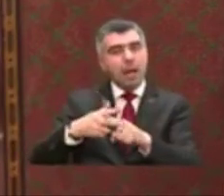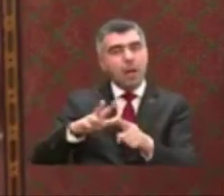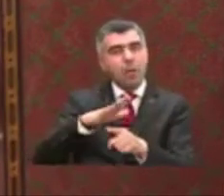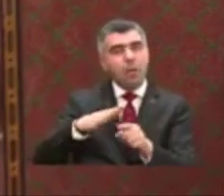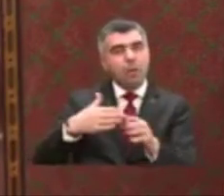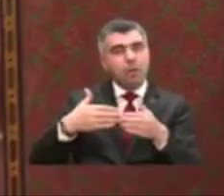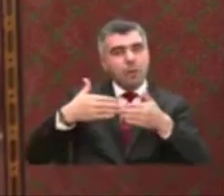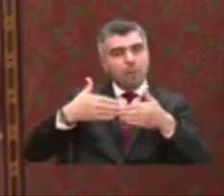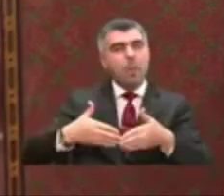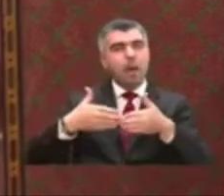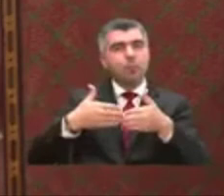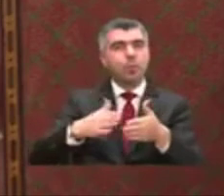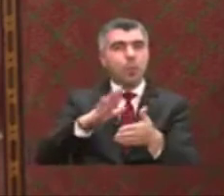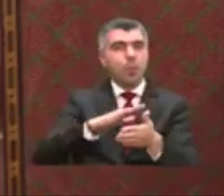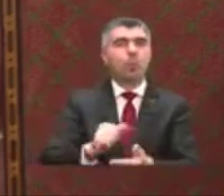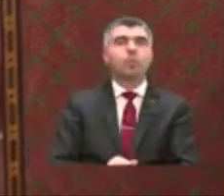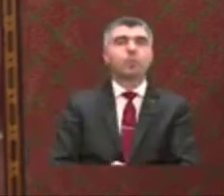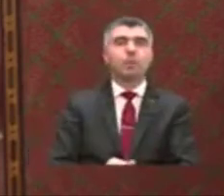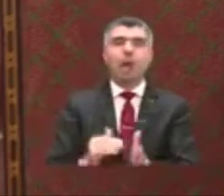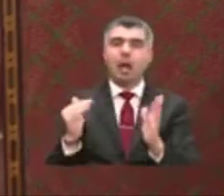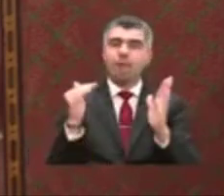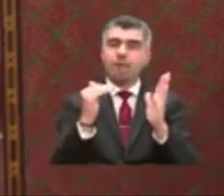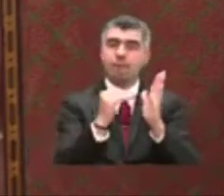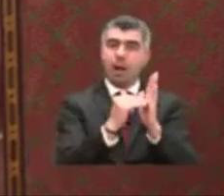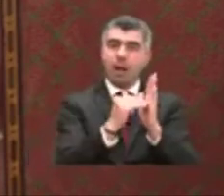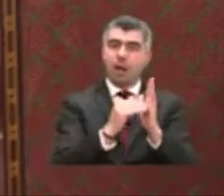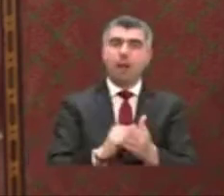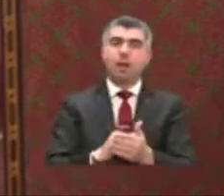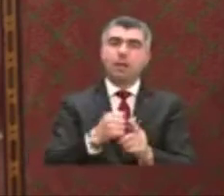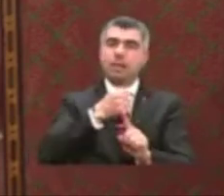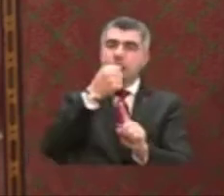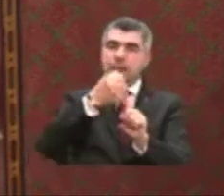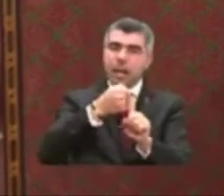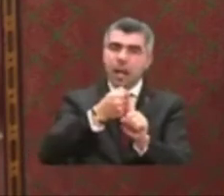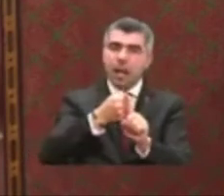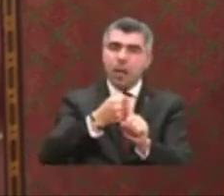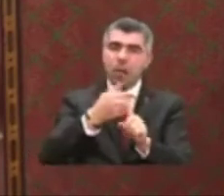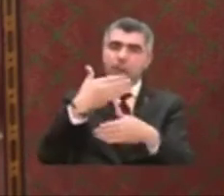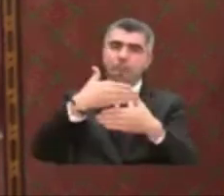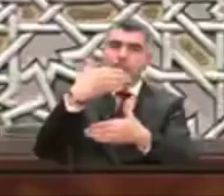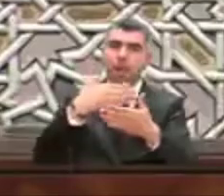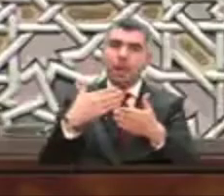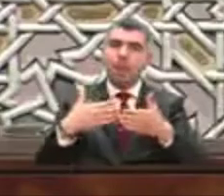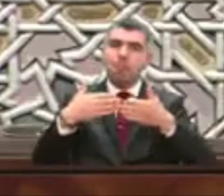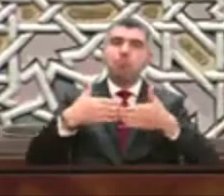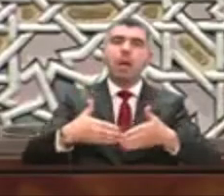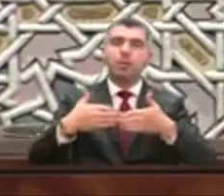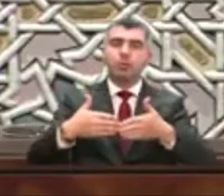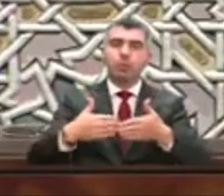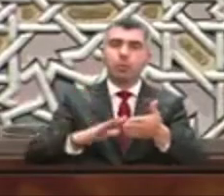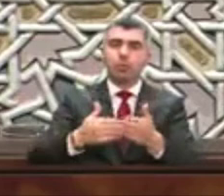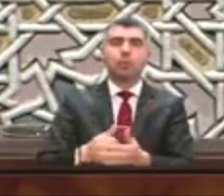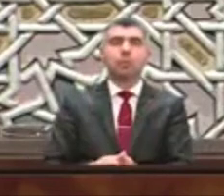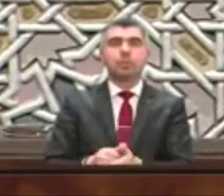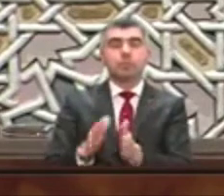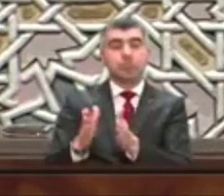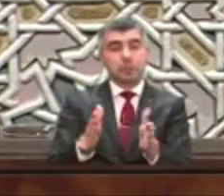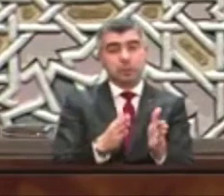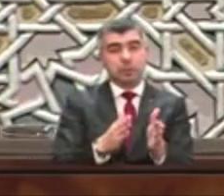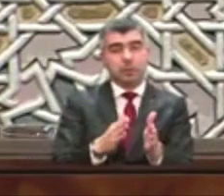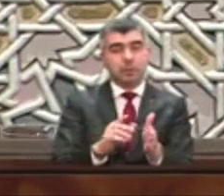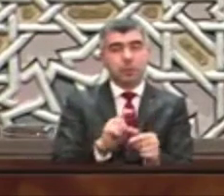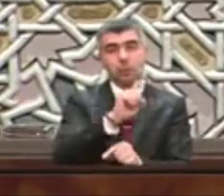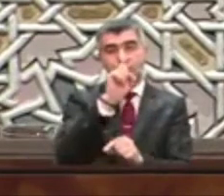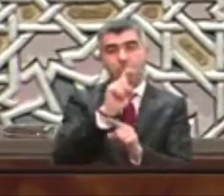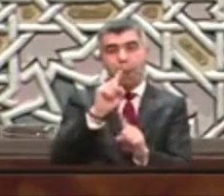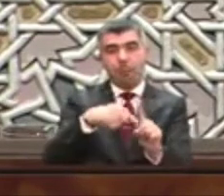البواخر، واخيرا ما هو مرتبط باصلاح وبناء السفن. شكرا. شكرا سيد الوزير، دوركم سيد النائب